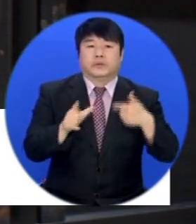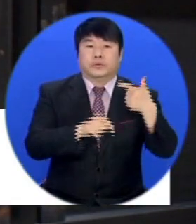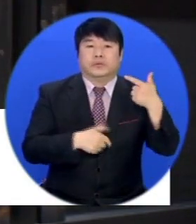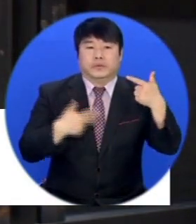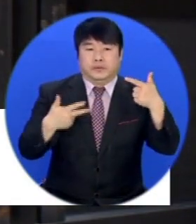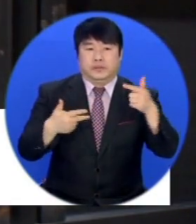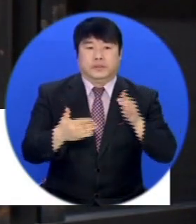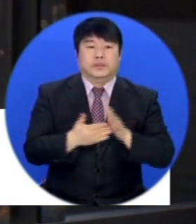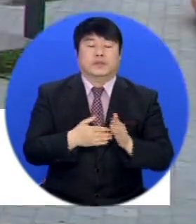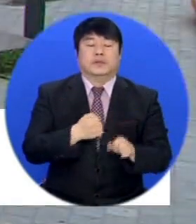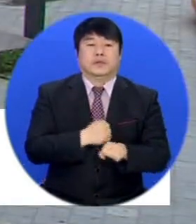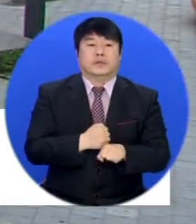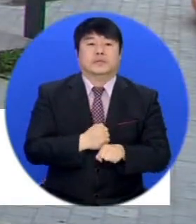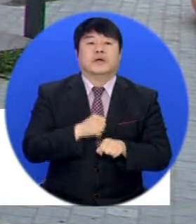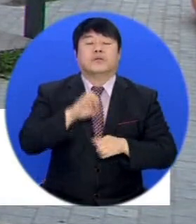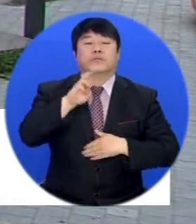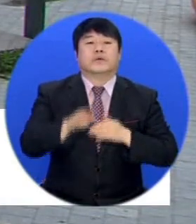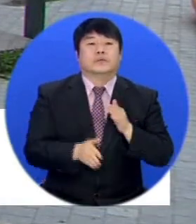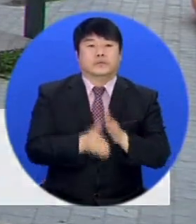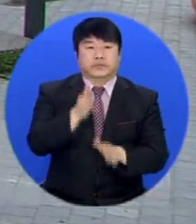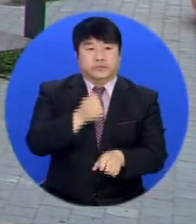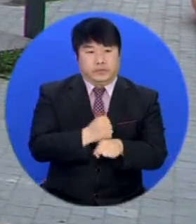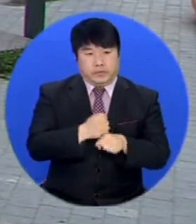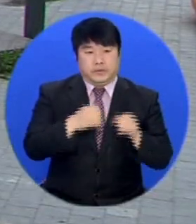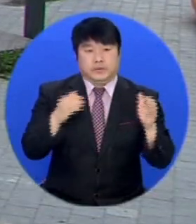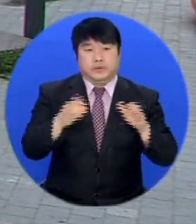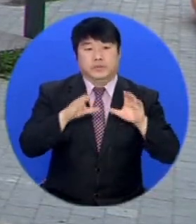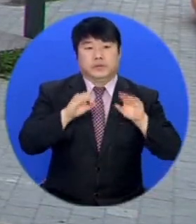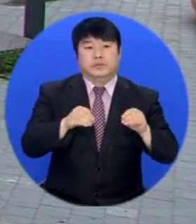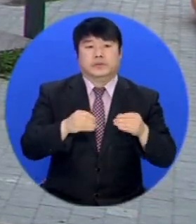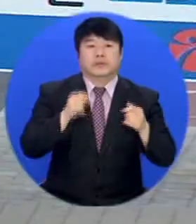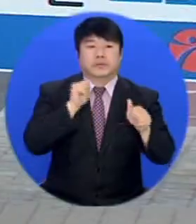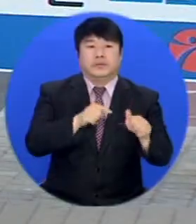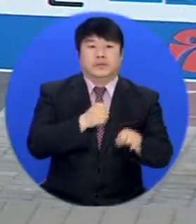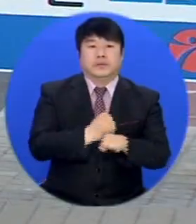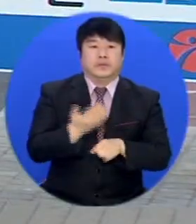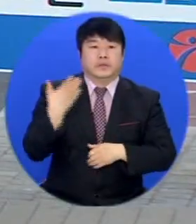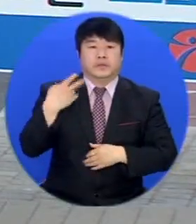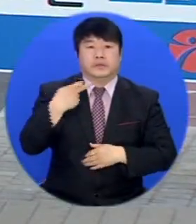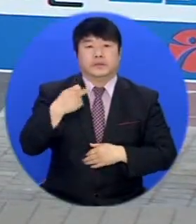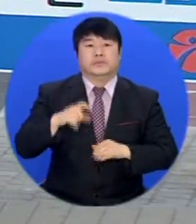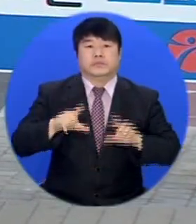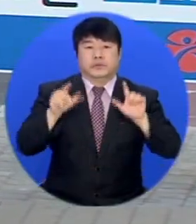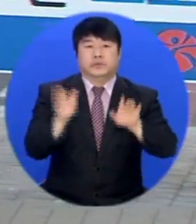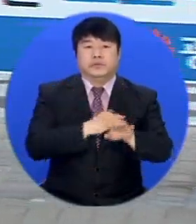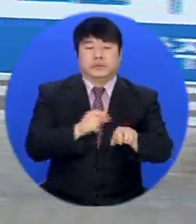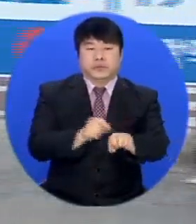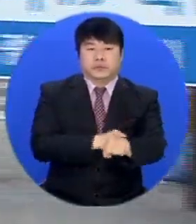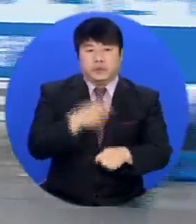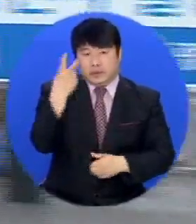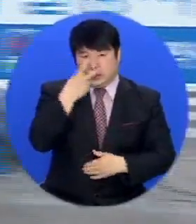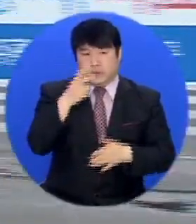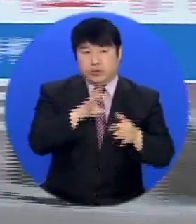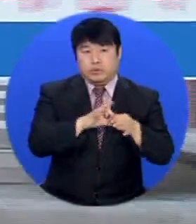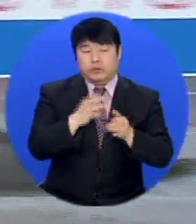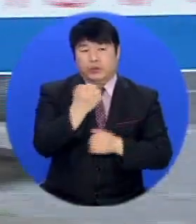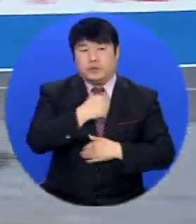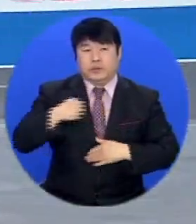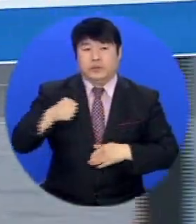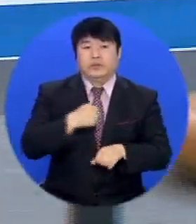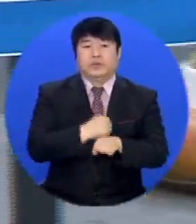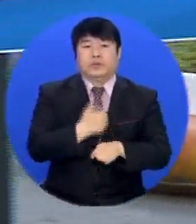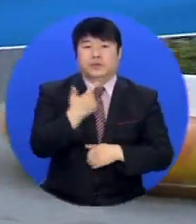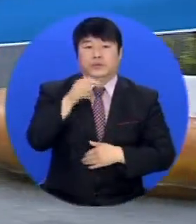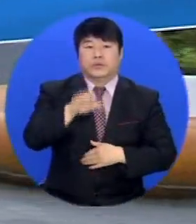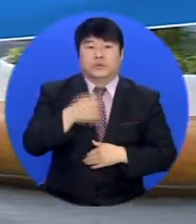7일까지입니다. 한편 광주시는 집합금지 명령을 내린 지난 12일 이후 특별단속을 통해 위반업소